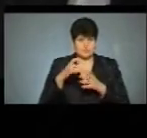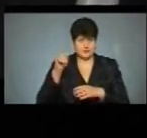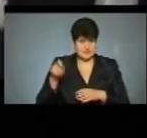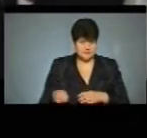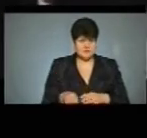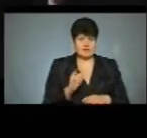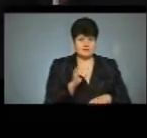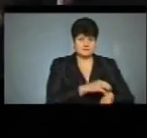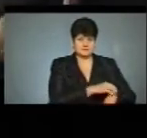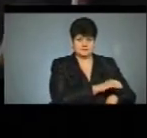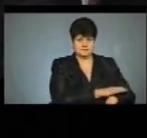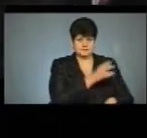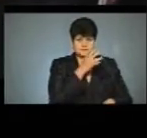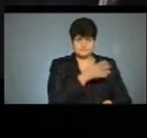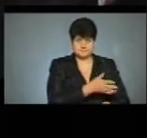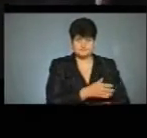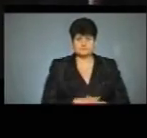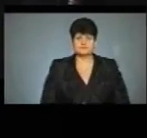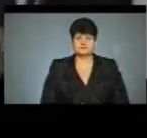часи 1980 року.